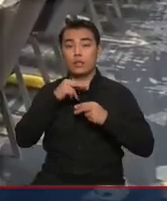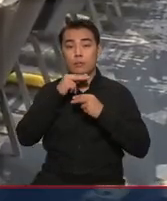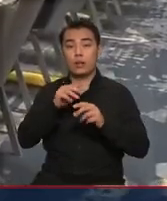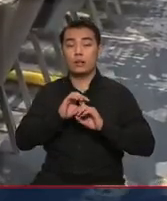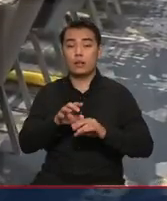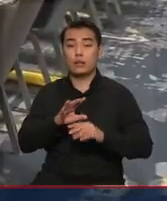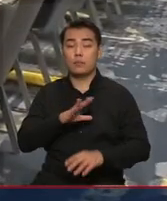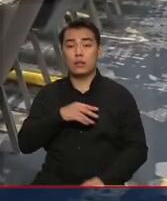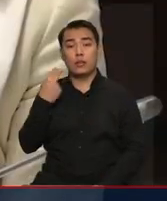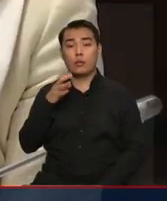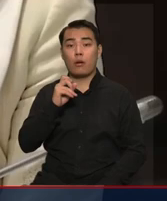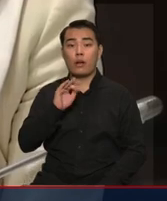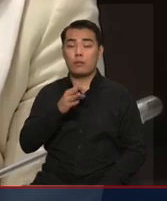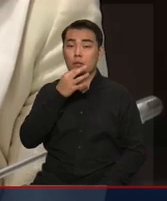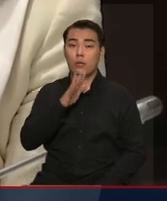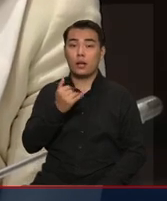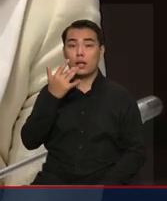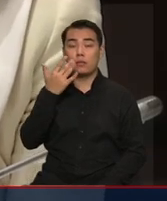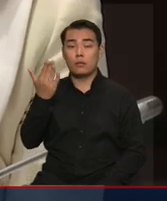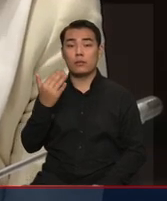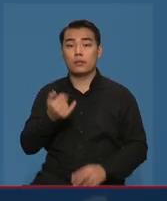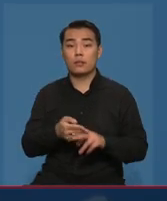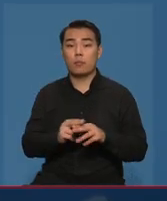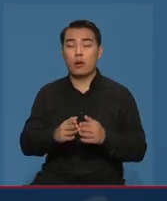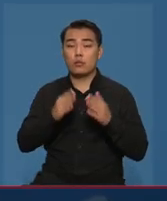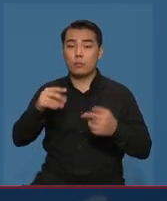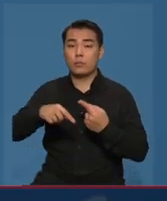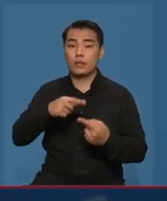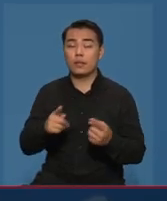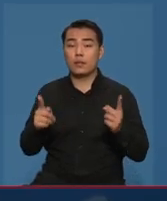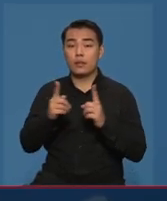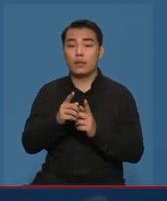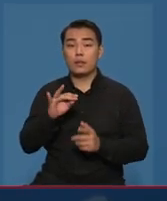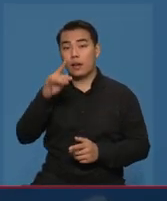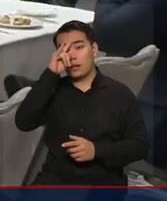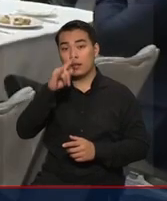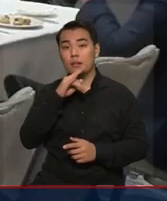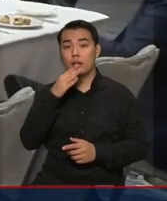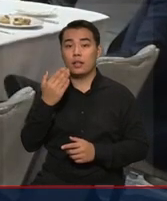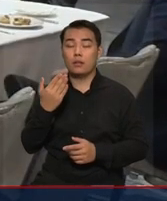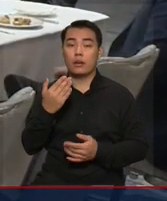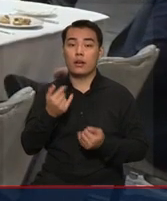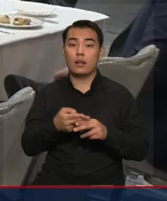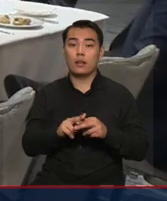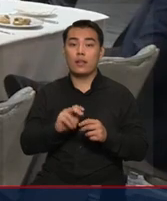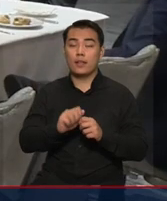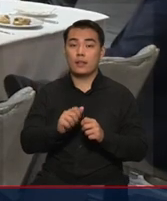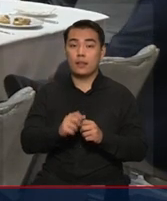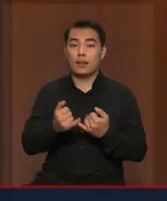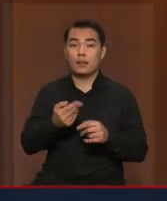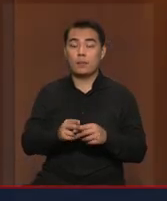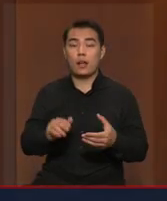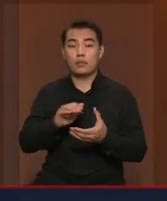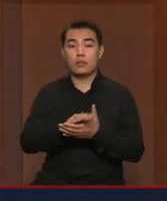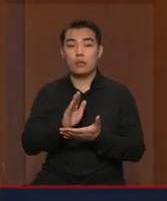айтылған. Қасым Жомарт Тоқаев кез келген шетел сапарында ірі бизнес өкілдерімен кездесіп, Қазақстанның инвестициялық әлеуетін таныстырады. Таяуда елде